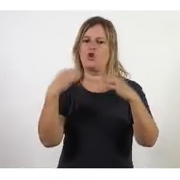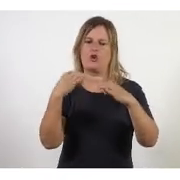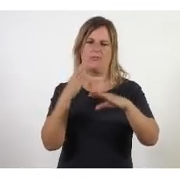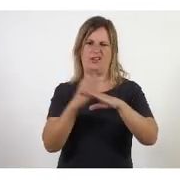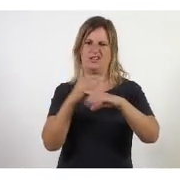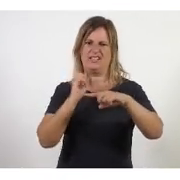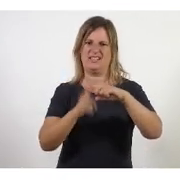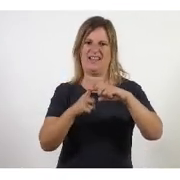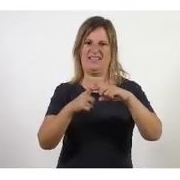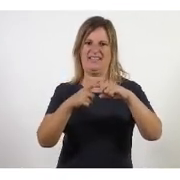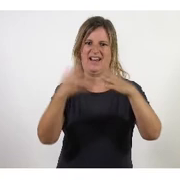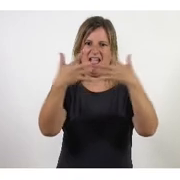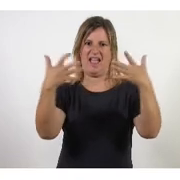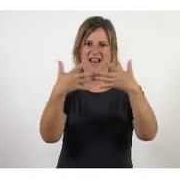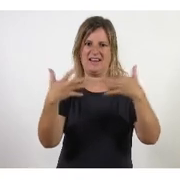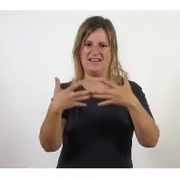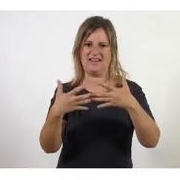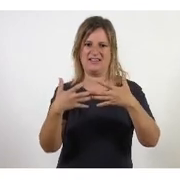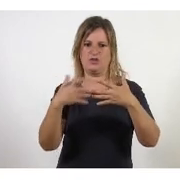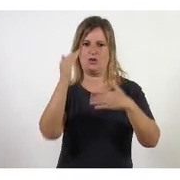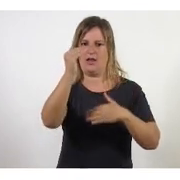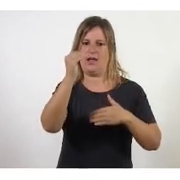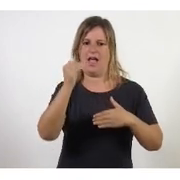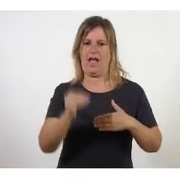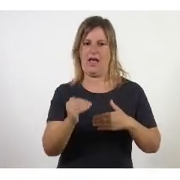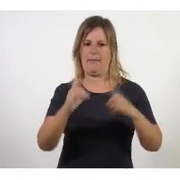aquí d'entrada. Vale? I li diem, no, col·loquem els a baix.